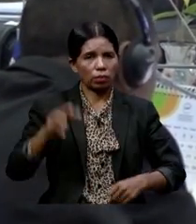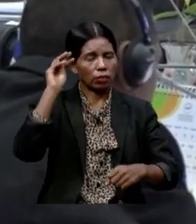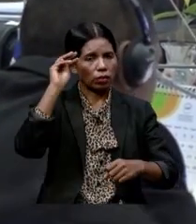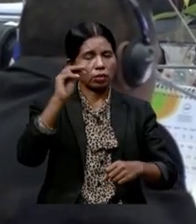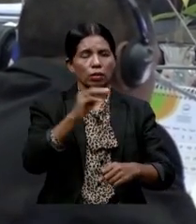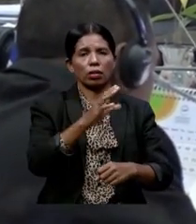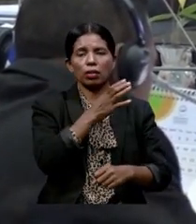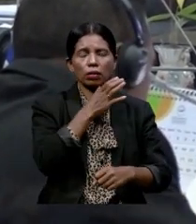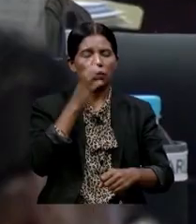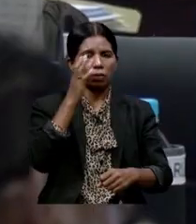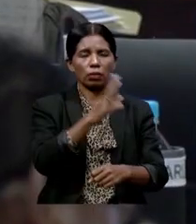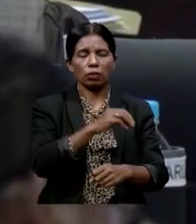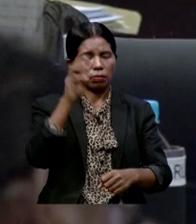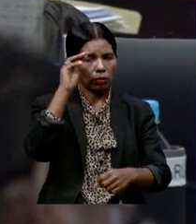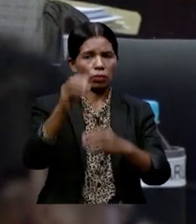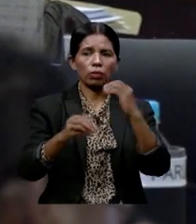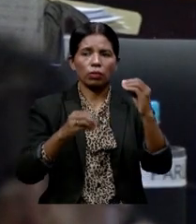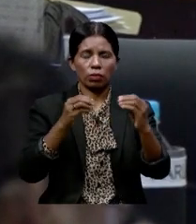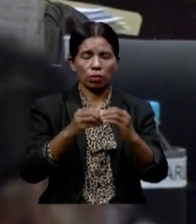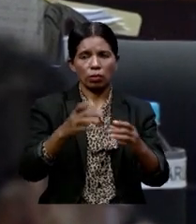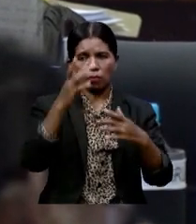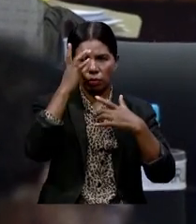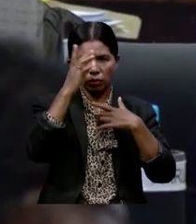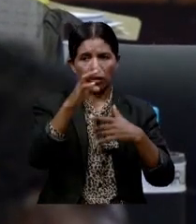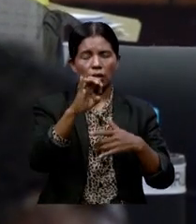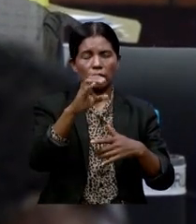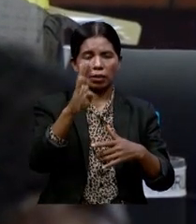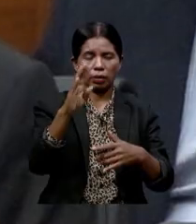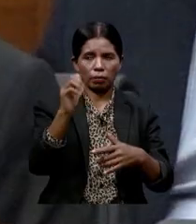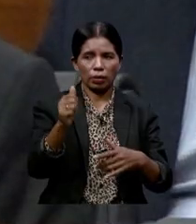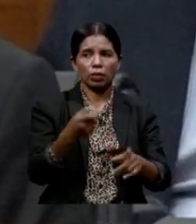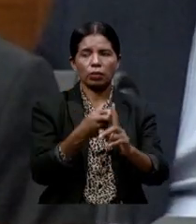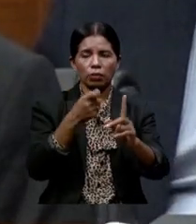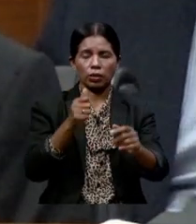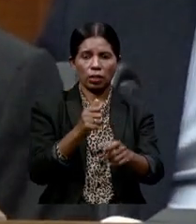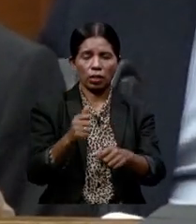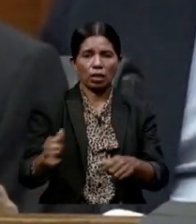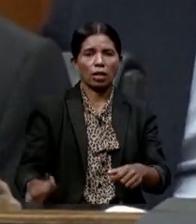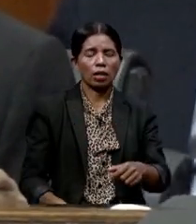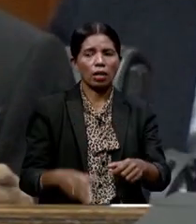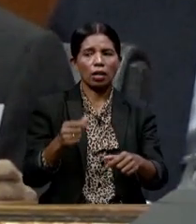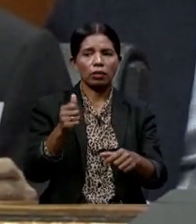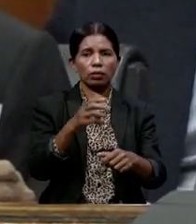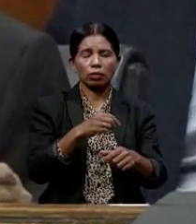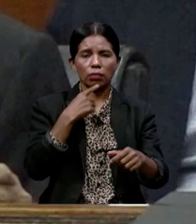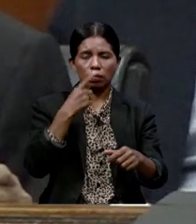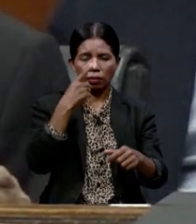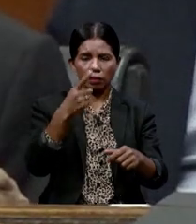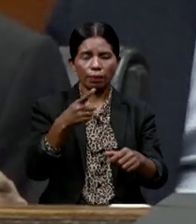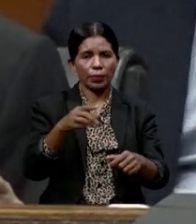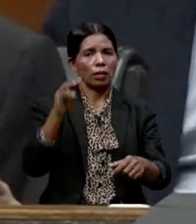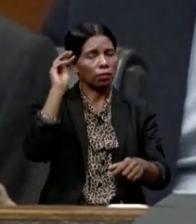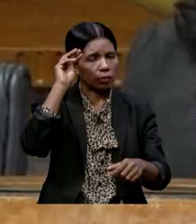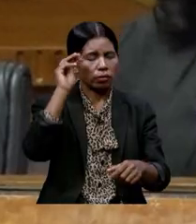no Ministério Interior, konaba surtu raiva usi asu, apresenta pontu situação combate surtu raiva nian, Ministério